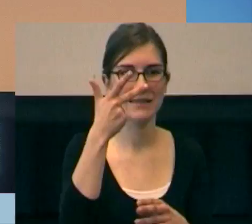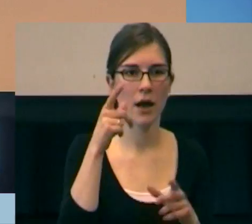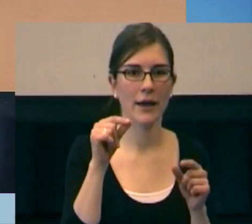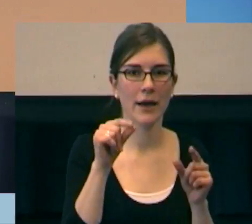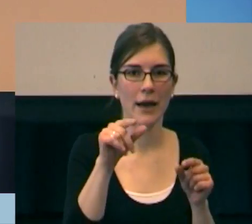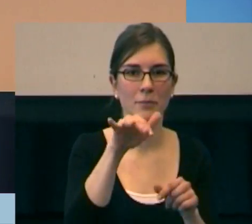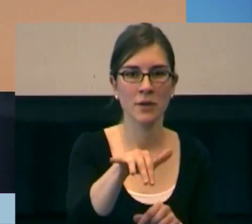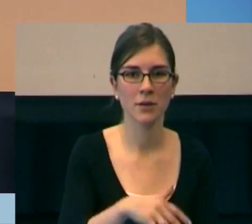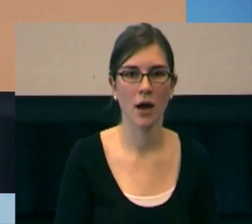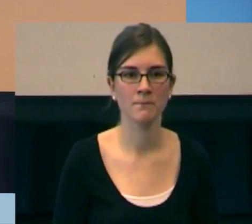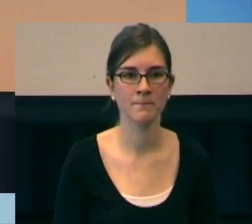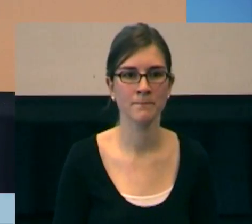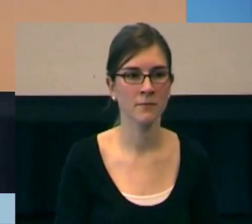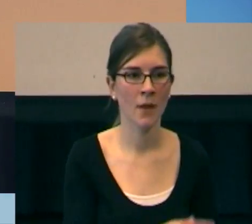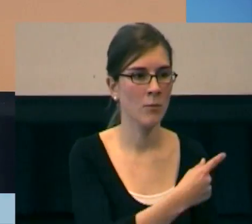Davon werden Sie nichts merken.